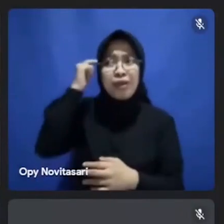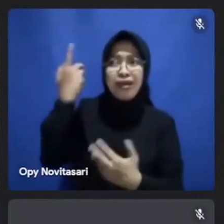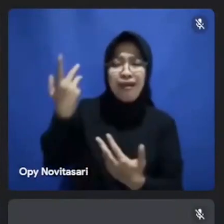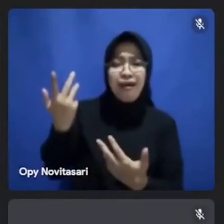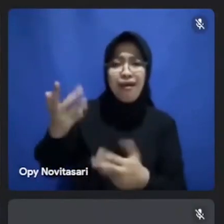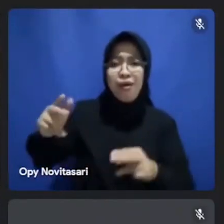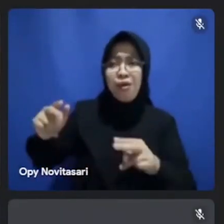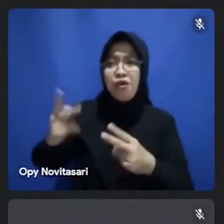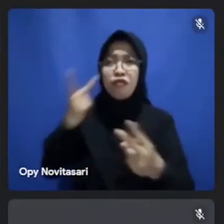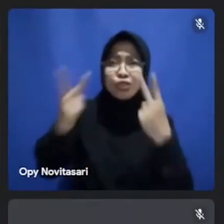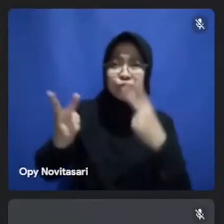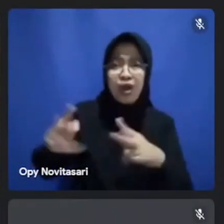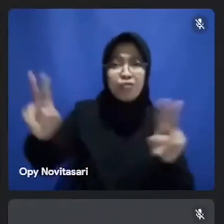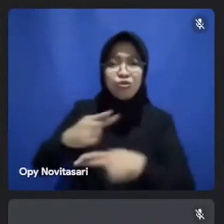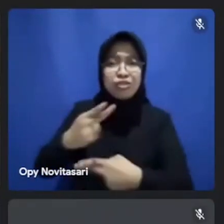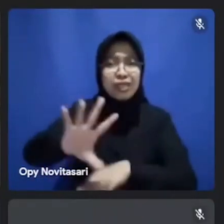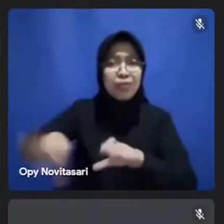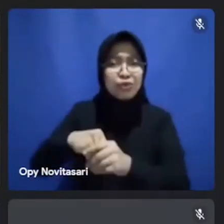berupa